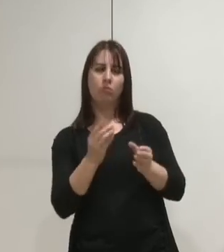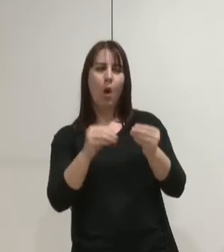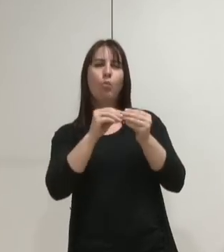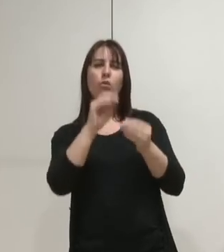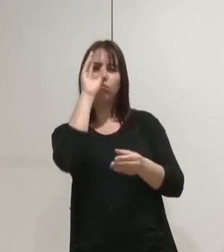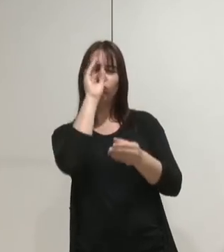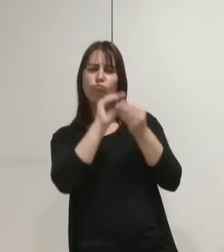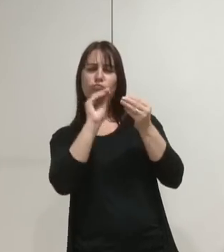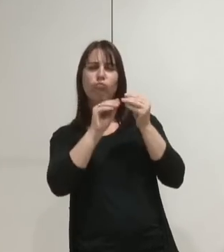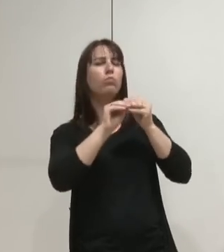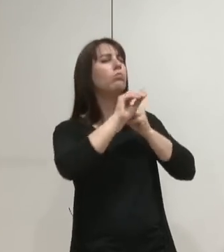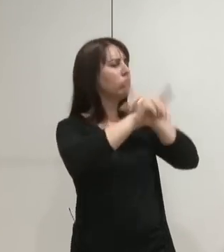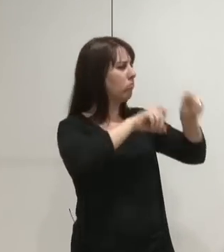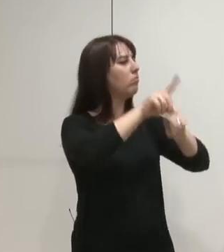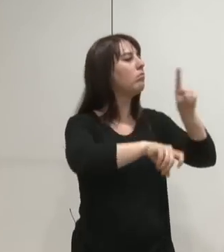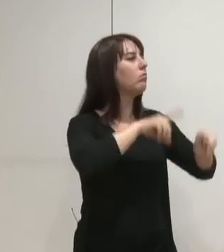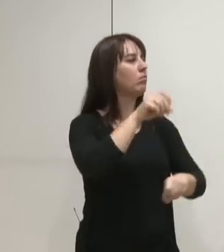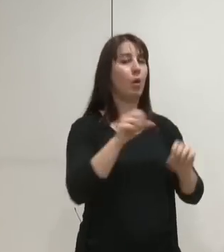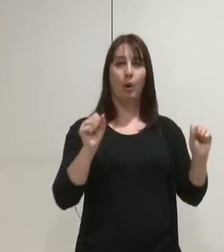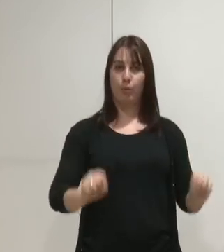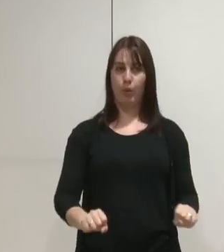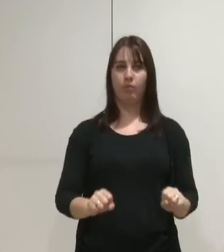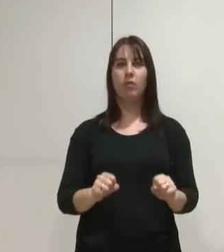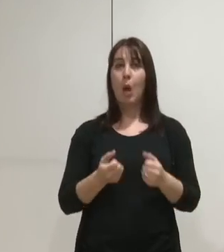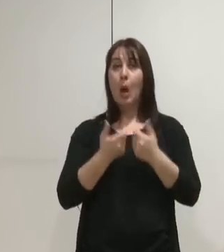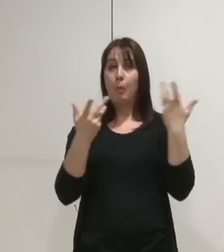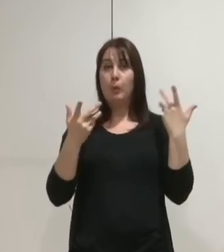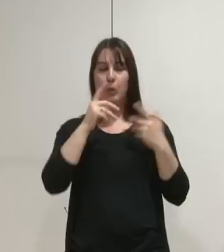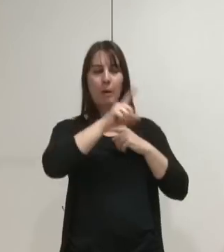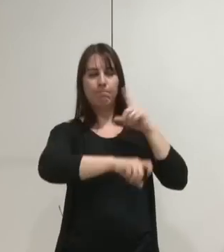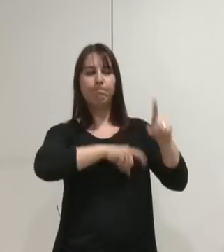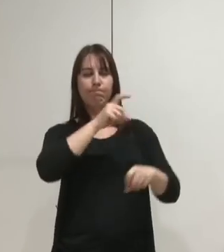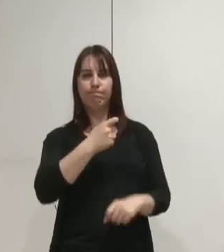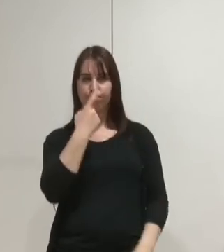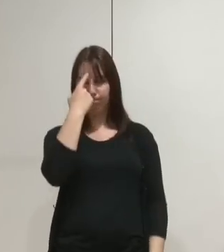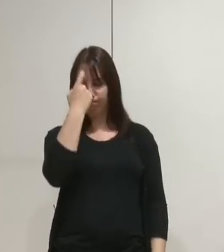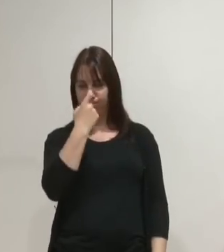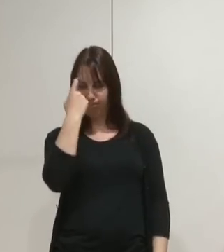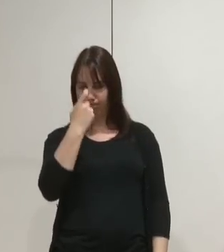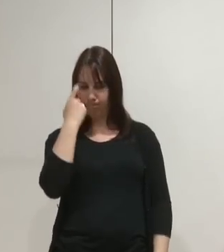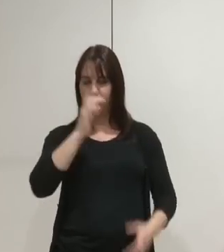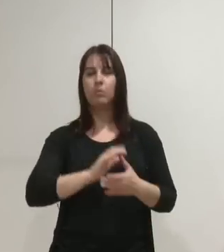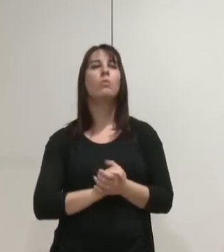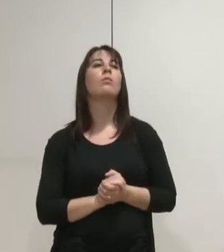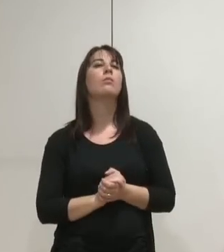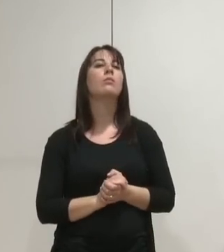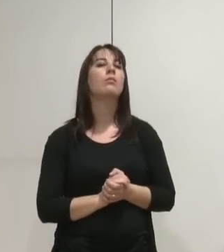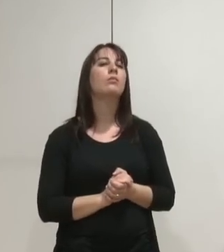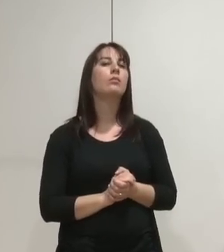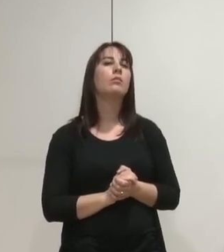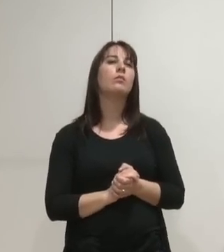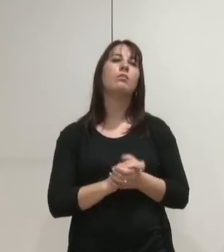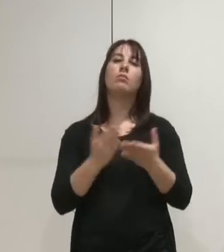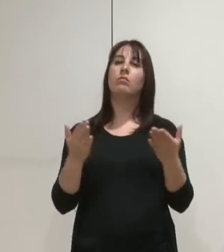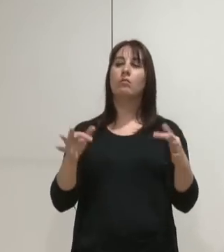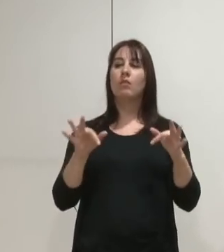d'interrogation et de ce point de vue-là quelques questions se posent la question de